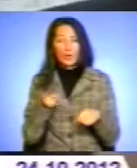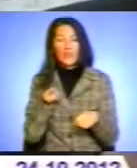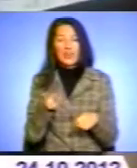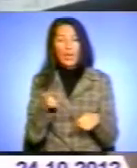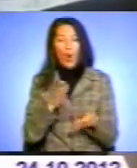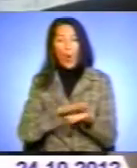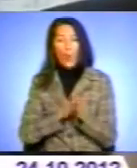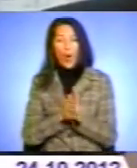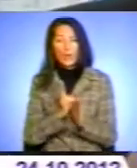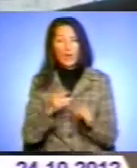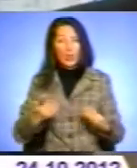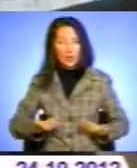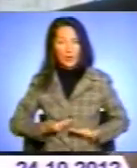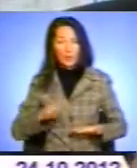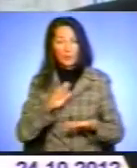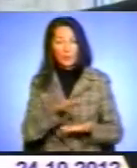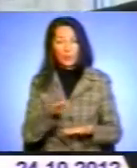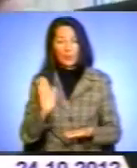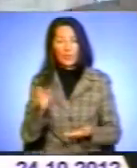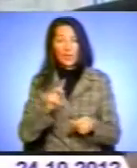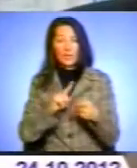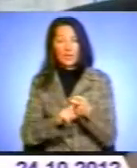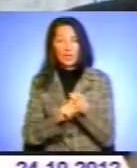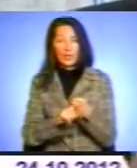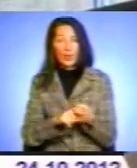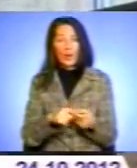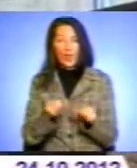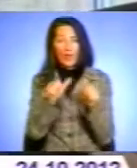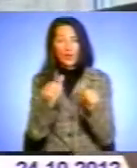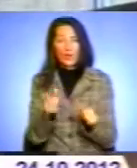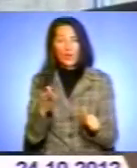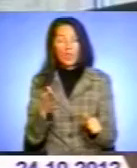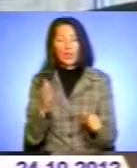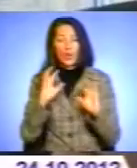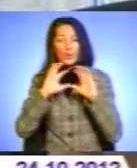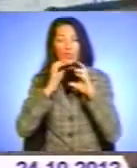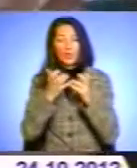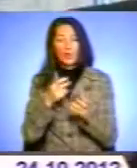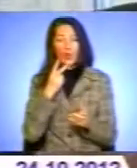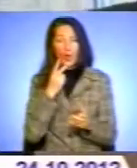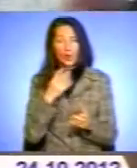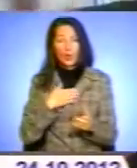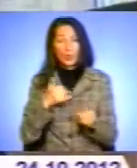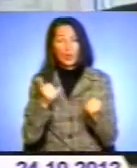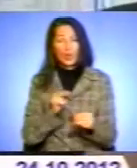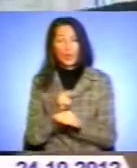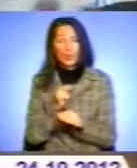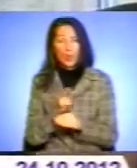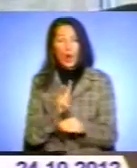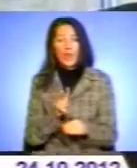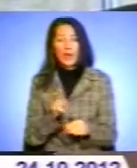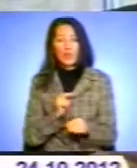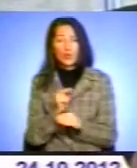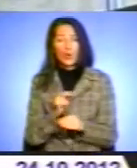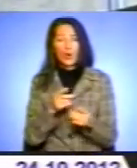діти, буде залежати формування їхнього світогляду. Бо ми сьогодні десь наголос, от як вчимо, які аудиторії,